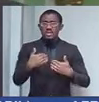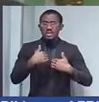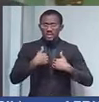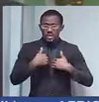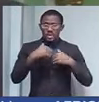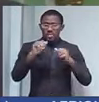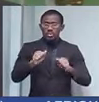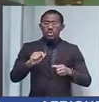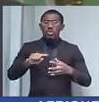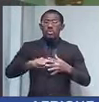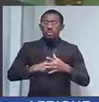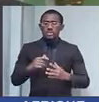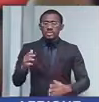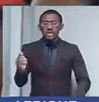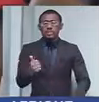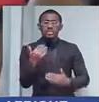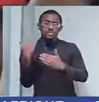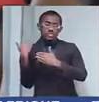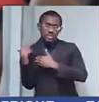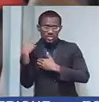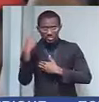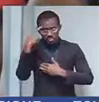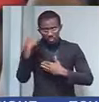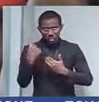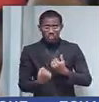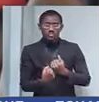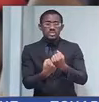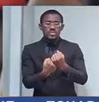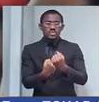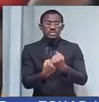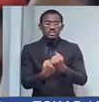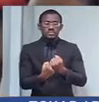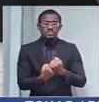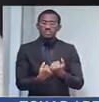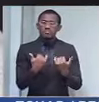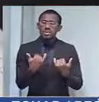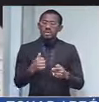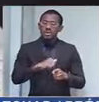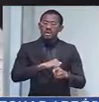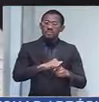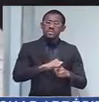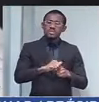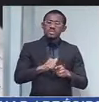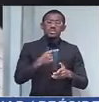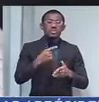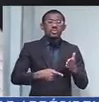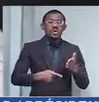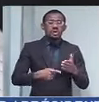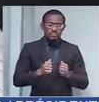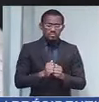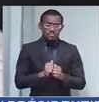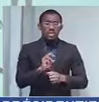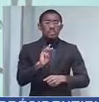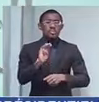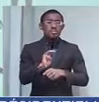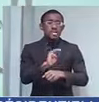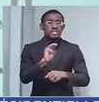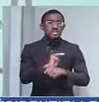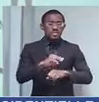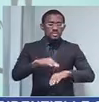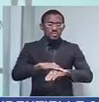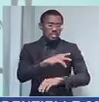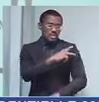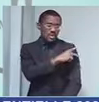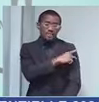prise en charge et notamment l'accompagnement. La formation dont parle le directeur général ici concerne le métier de préparateur en pharmacie.